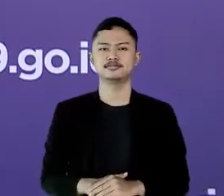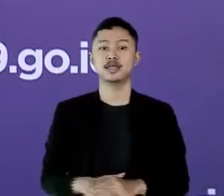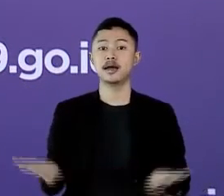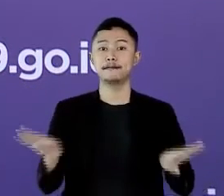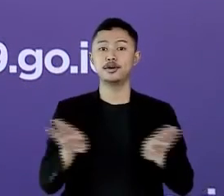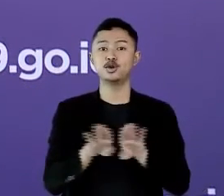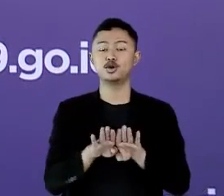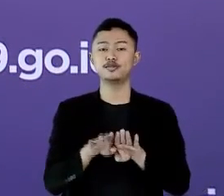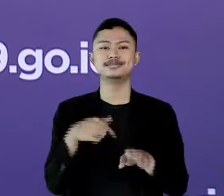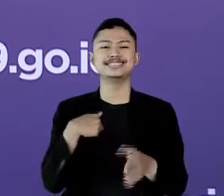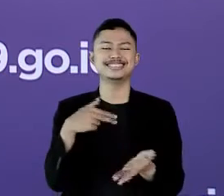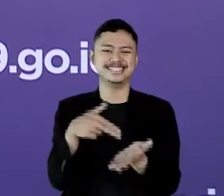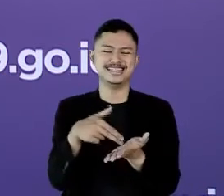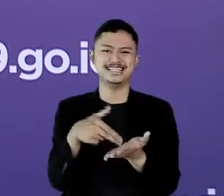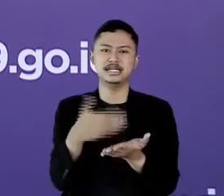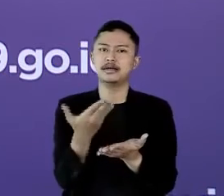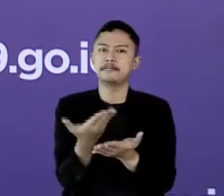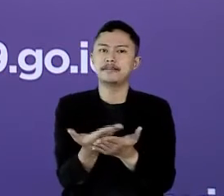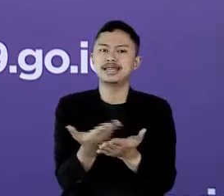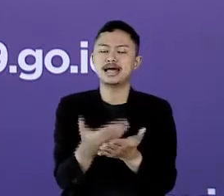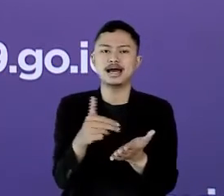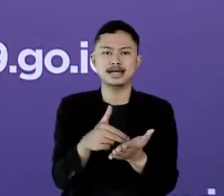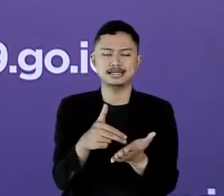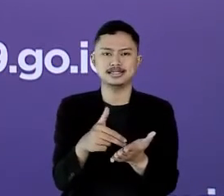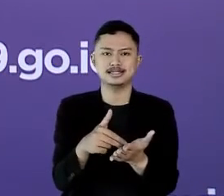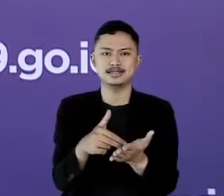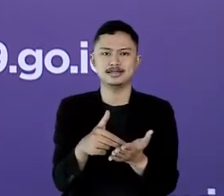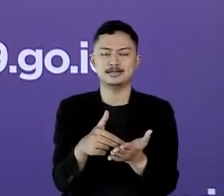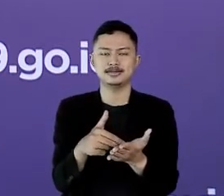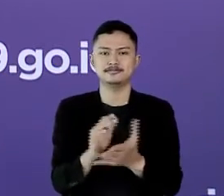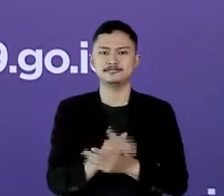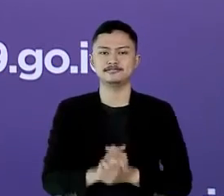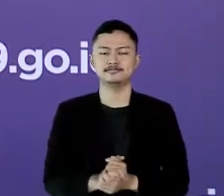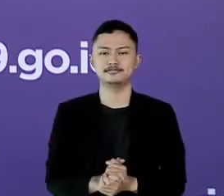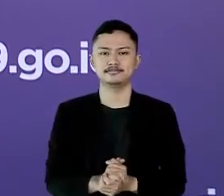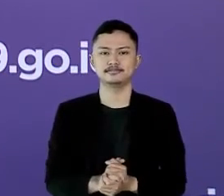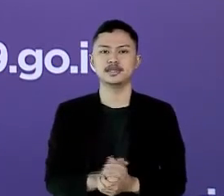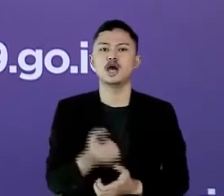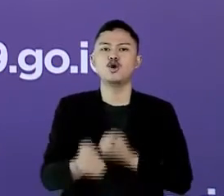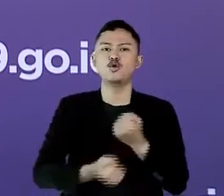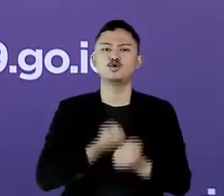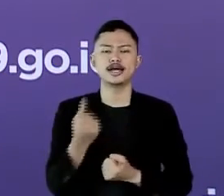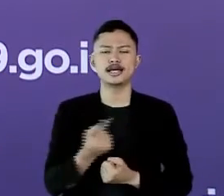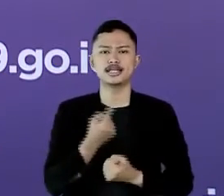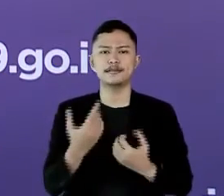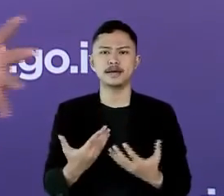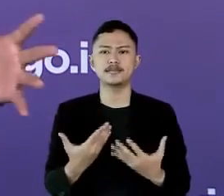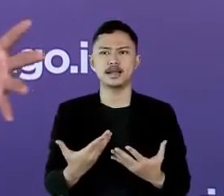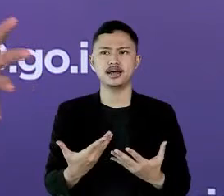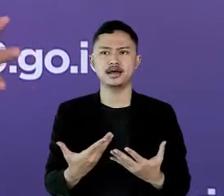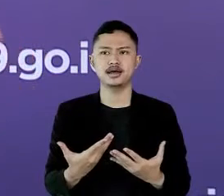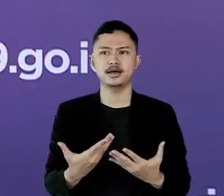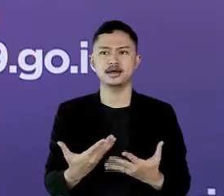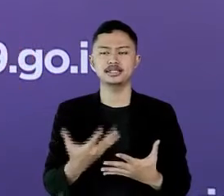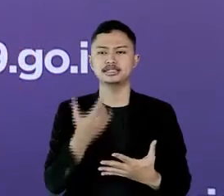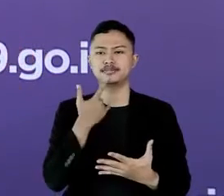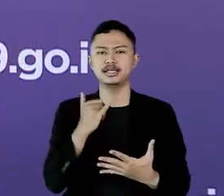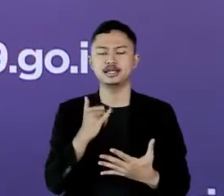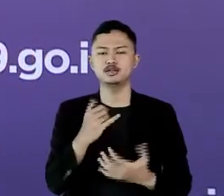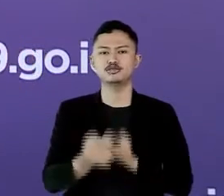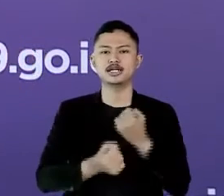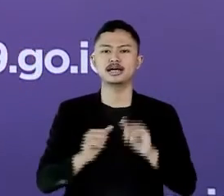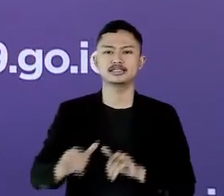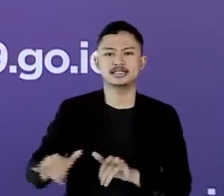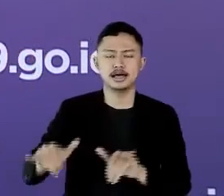ini, izinkan saya kemudian untuk menyampaikan beberapa hal yang perlu kita kemudian lakukan. Ini adalah upaya kita untuk secara